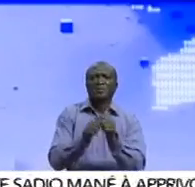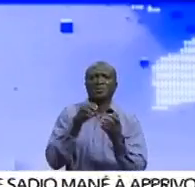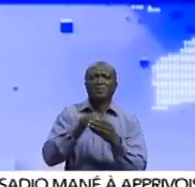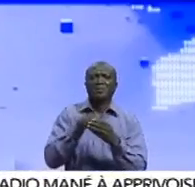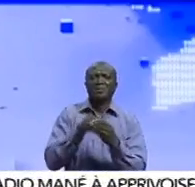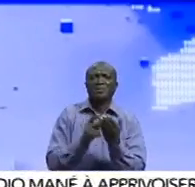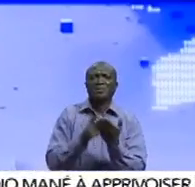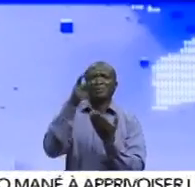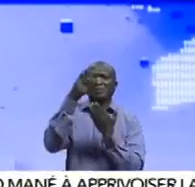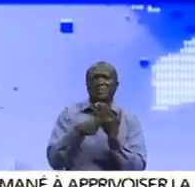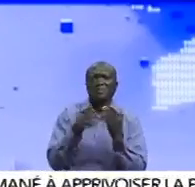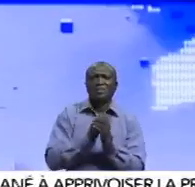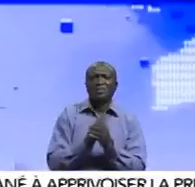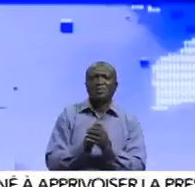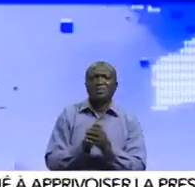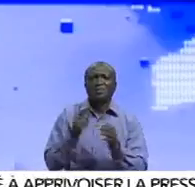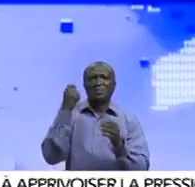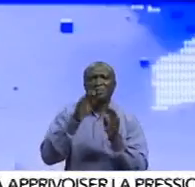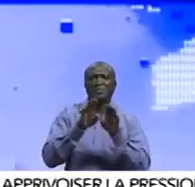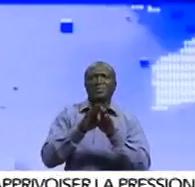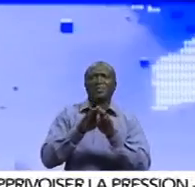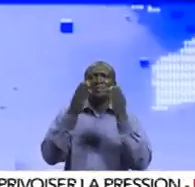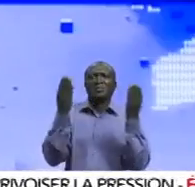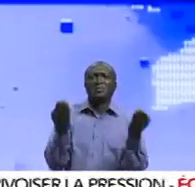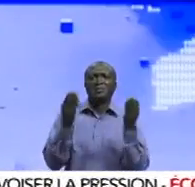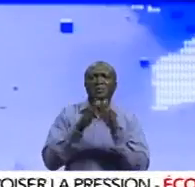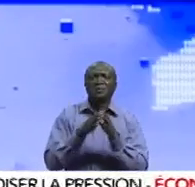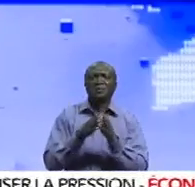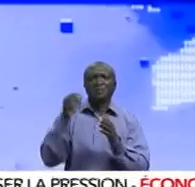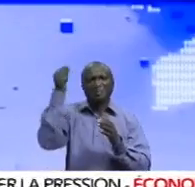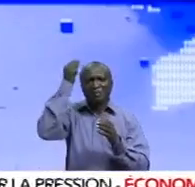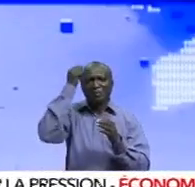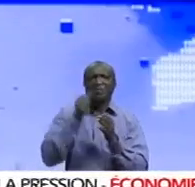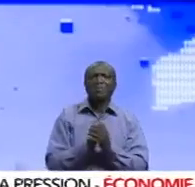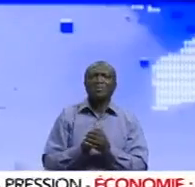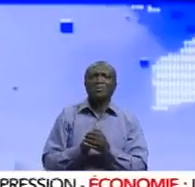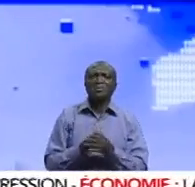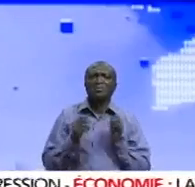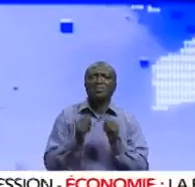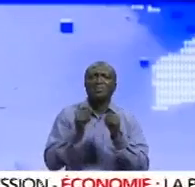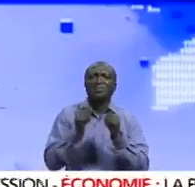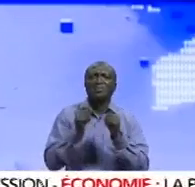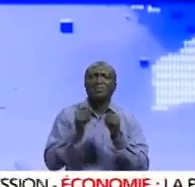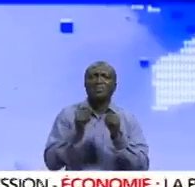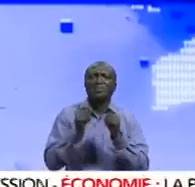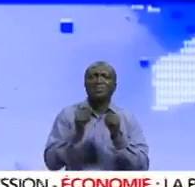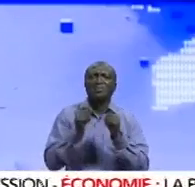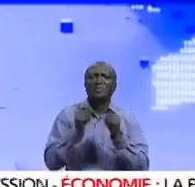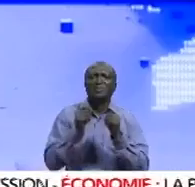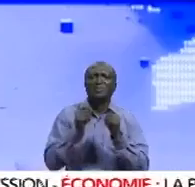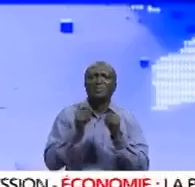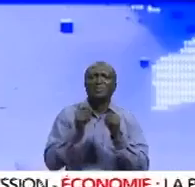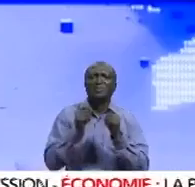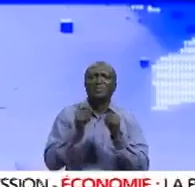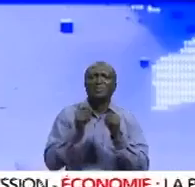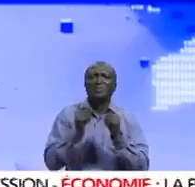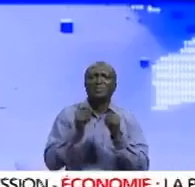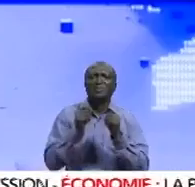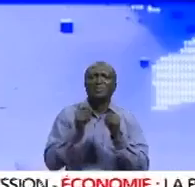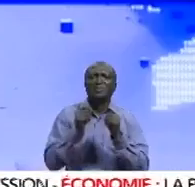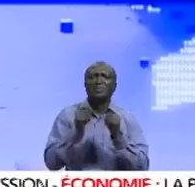démocratisation des espaces numériques ouverts le gouvernement a anticipé ainsi sur les recommandations du Khalif général de Mad celle-ci